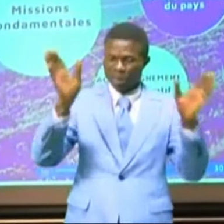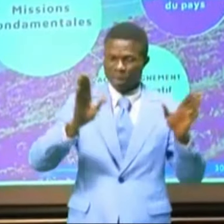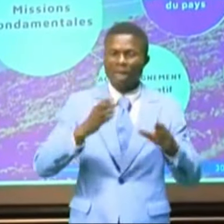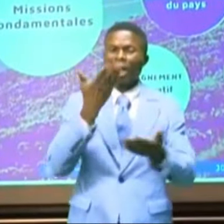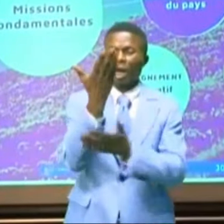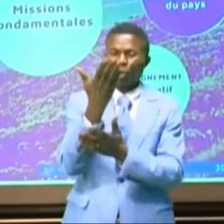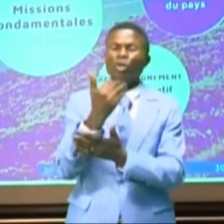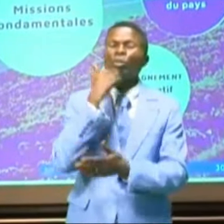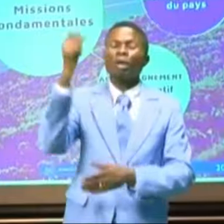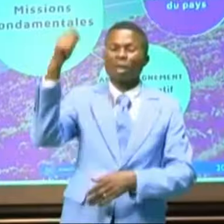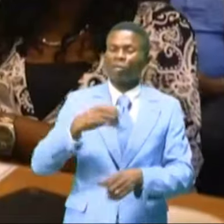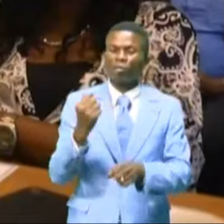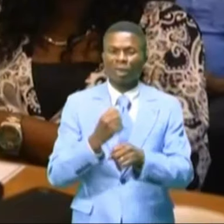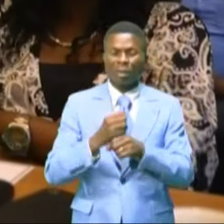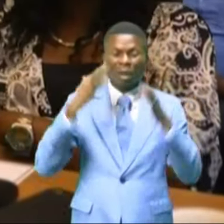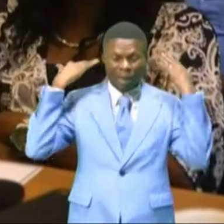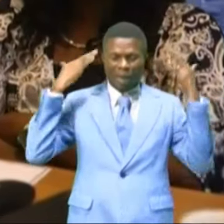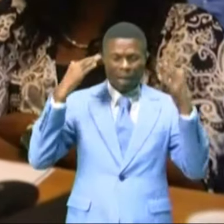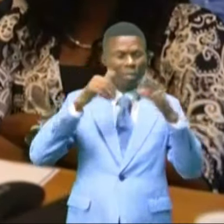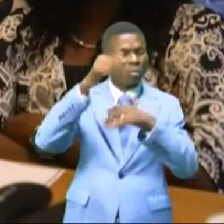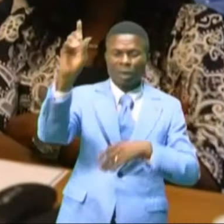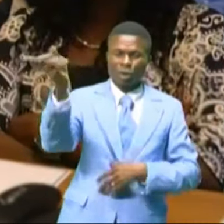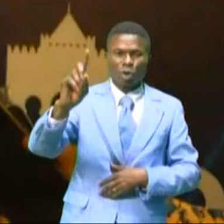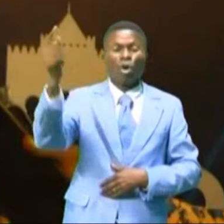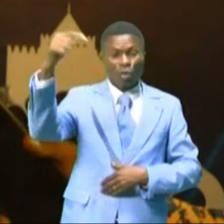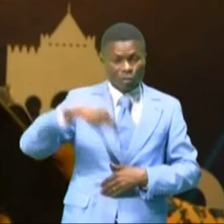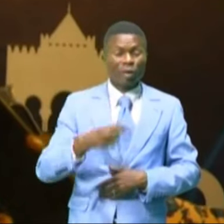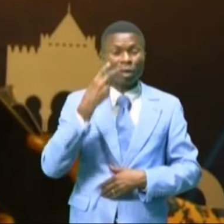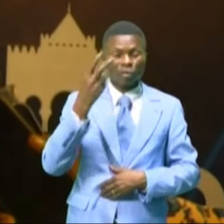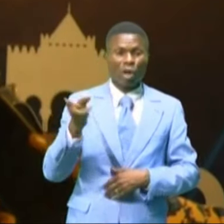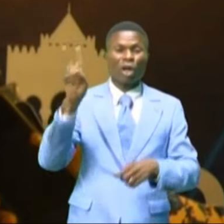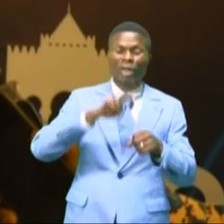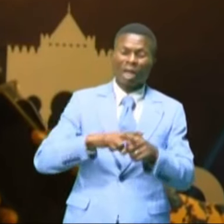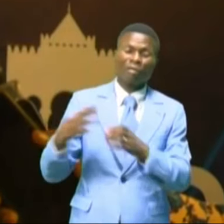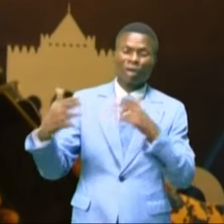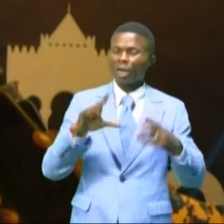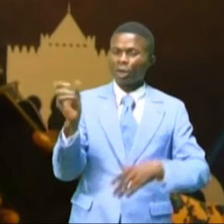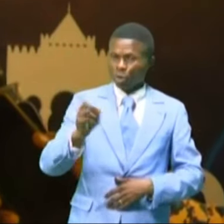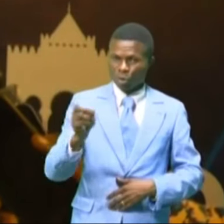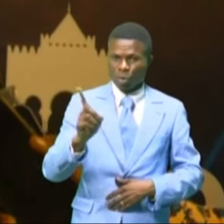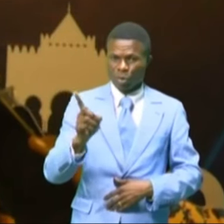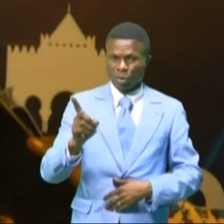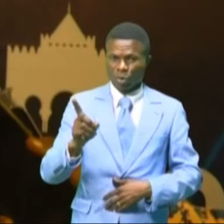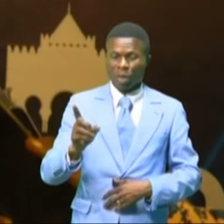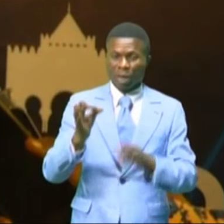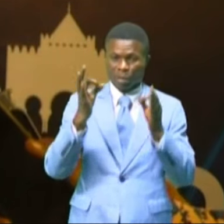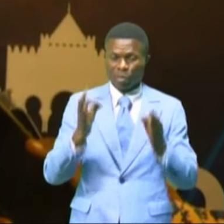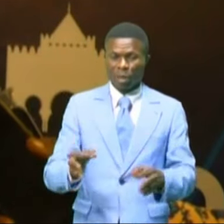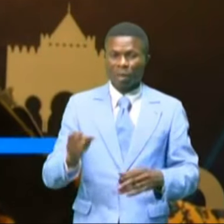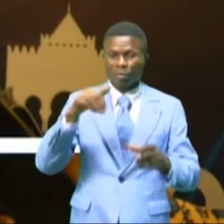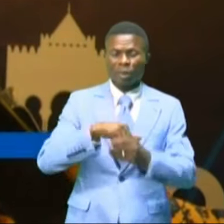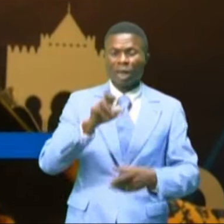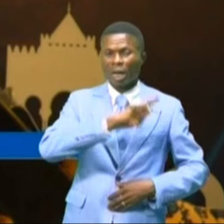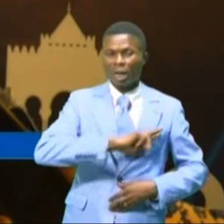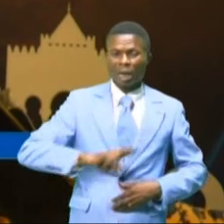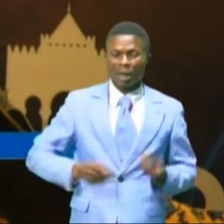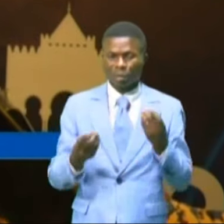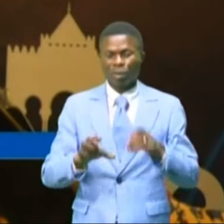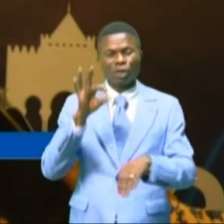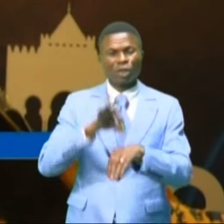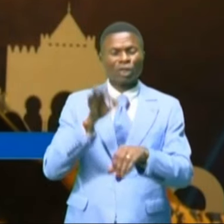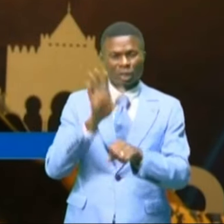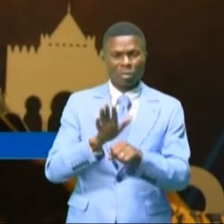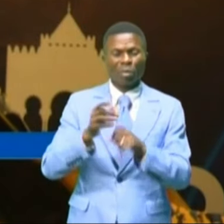investisseurs de ne pas suivre ces bruits à l'extérieur du pays. Non, il y a des viols, il y a la guerre, non. En dehors de tout ça, à République démocratique, il y a des